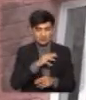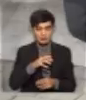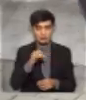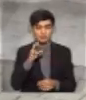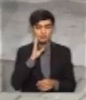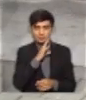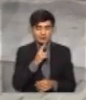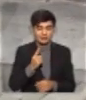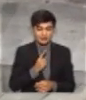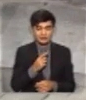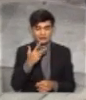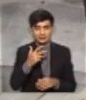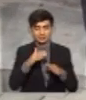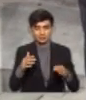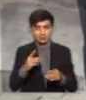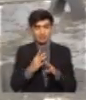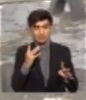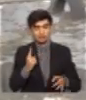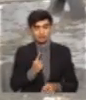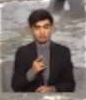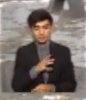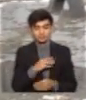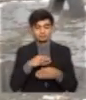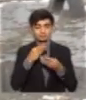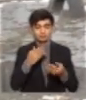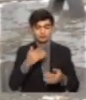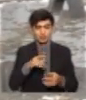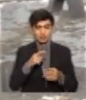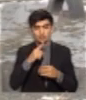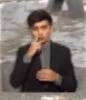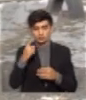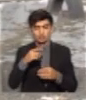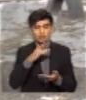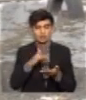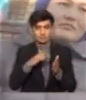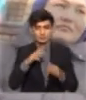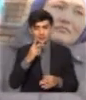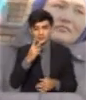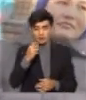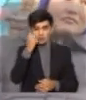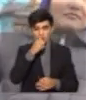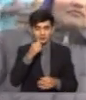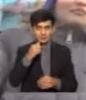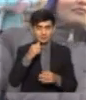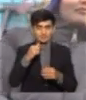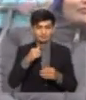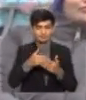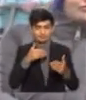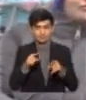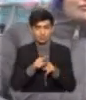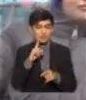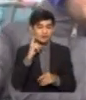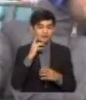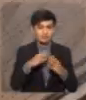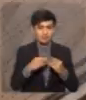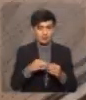мать-одиночка с тремя детьми получила, дождавшись очереди. Этот дом на другом краю города заселен 2 года назад по программе «Молодая семья». Несколько дней